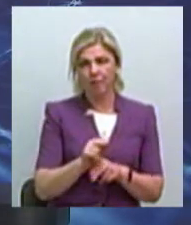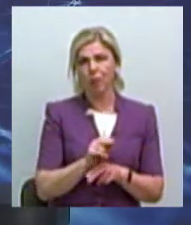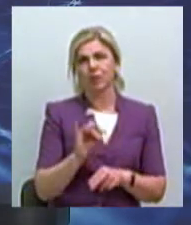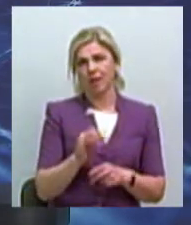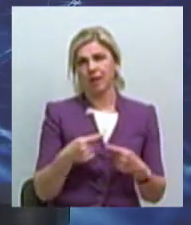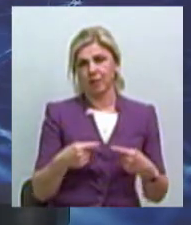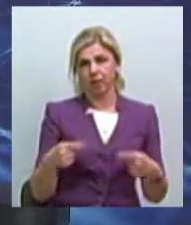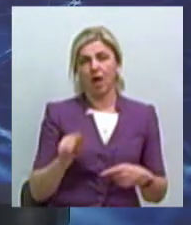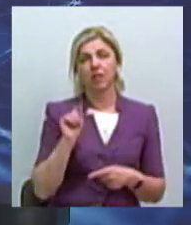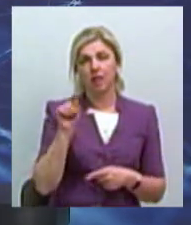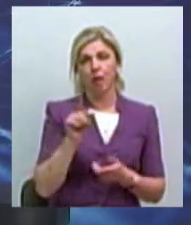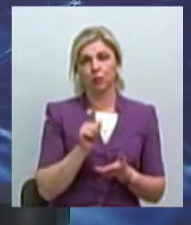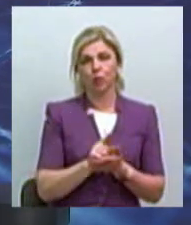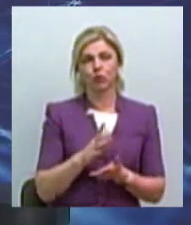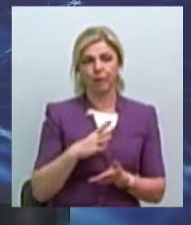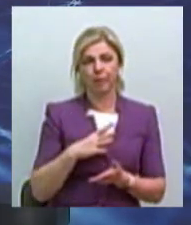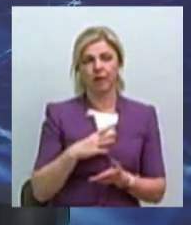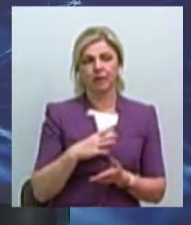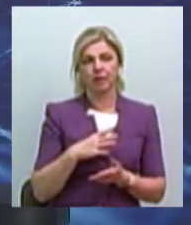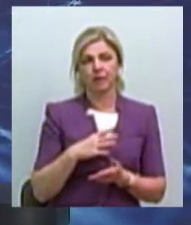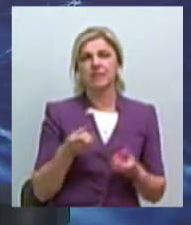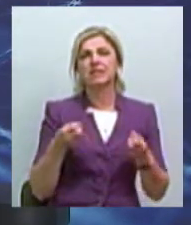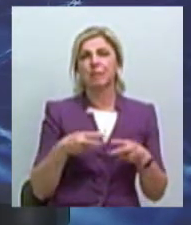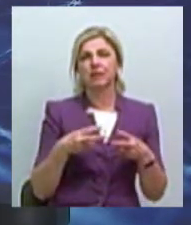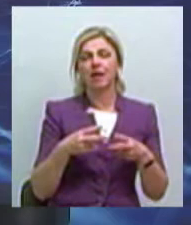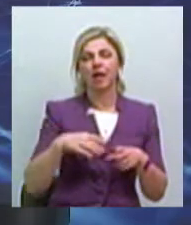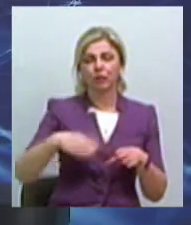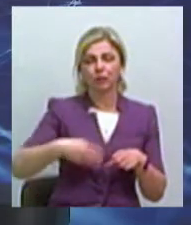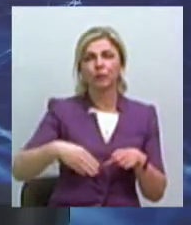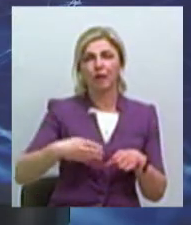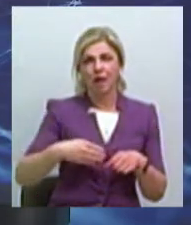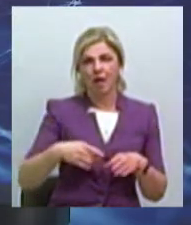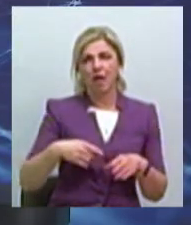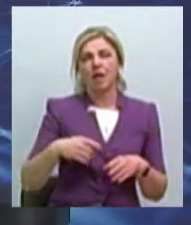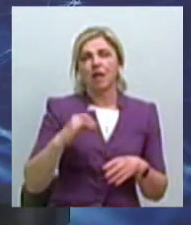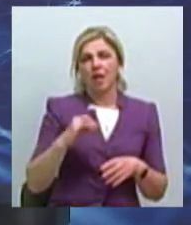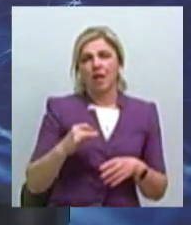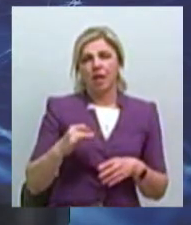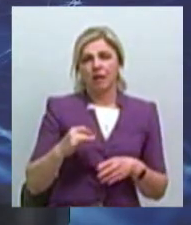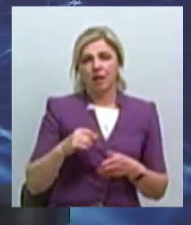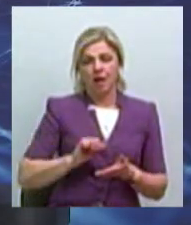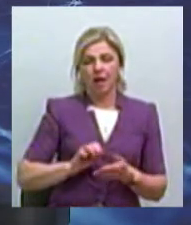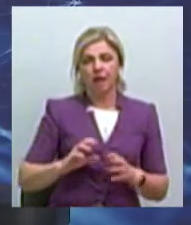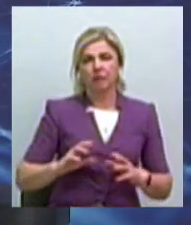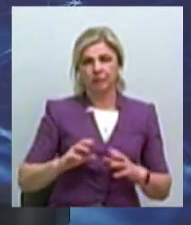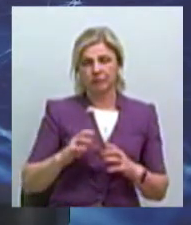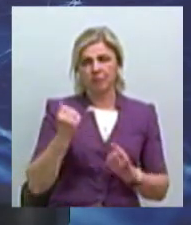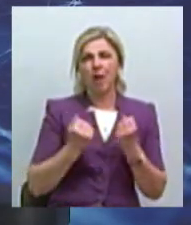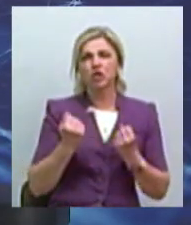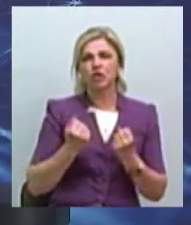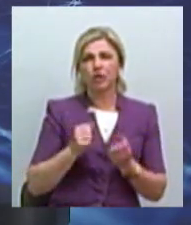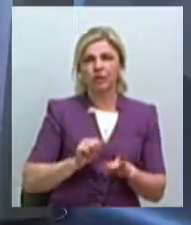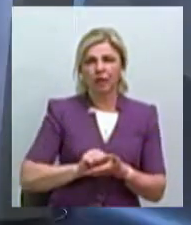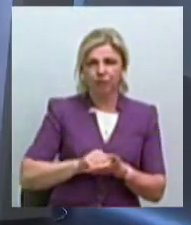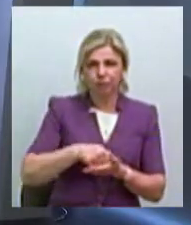Тобто там повинен бути міксер для перемішування цієї суміші, каток, ну і інша така техніка,